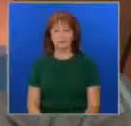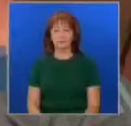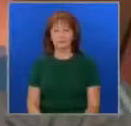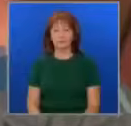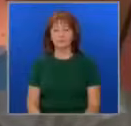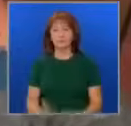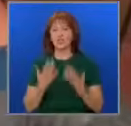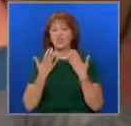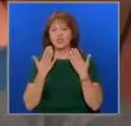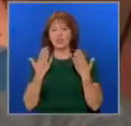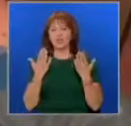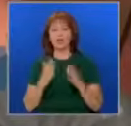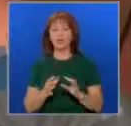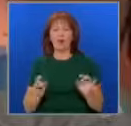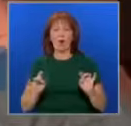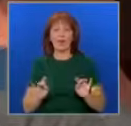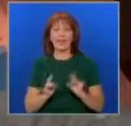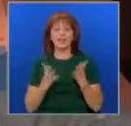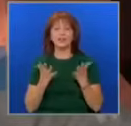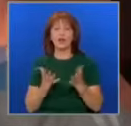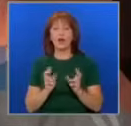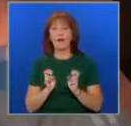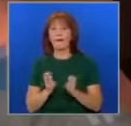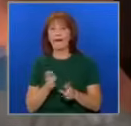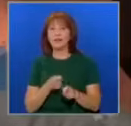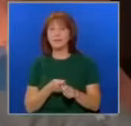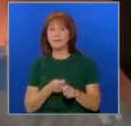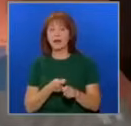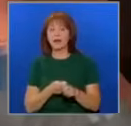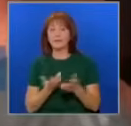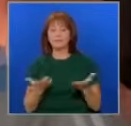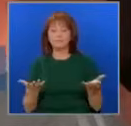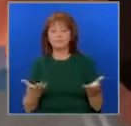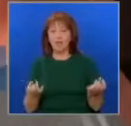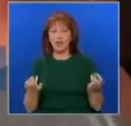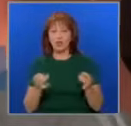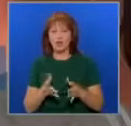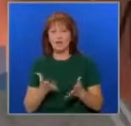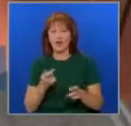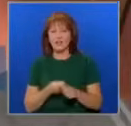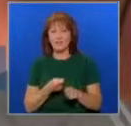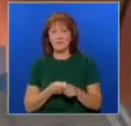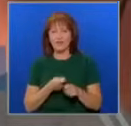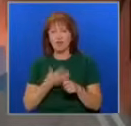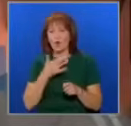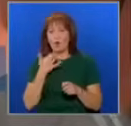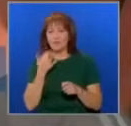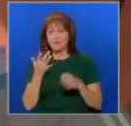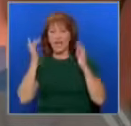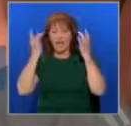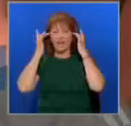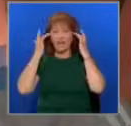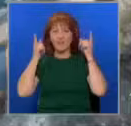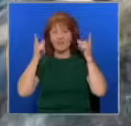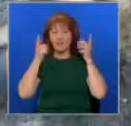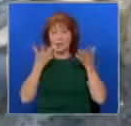Живота, всичко от начало. Как се прави пак стадо? Как се прави ферма?